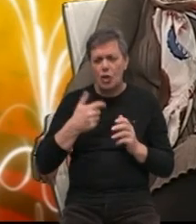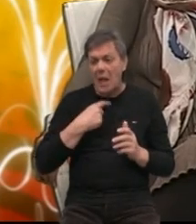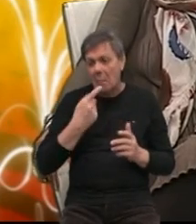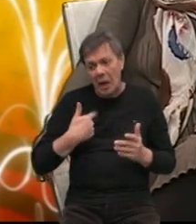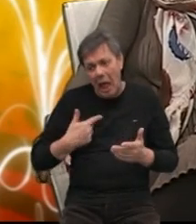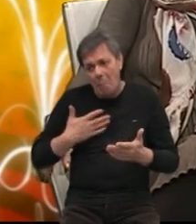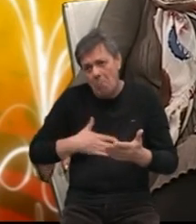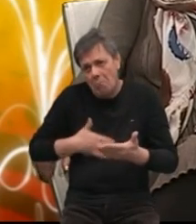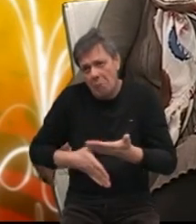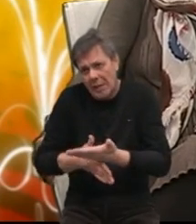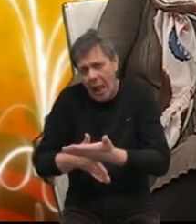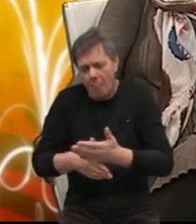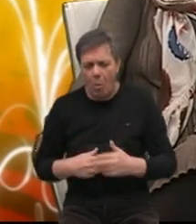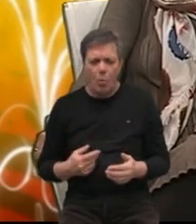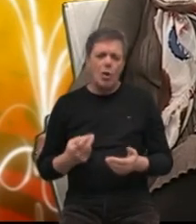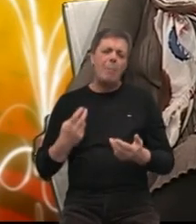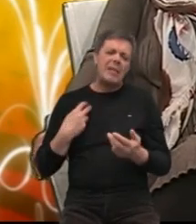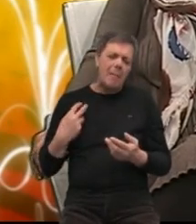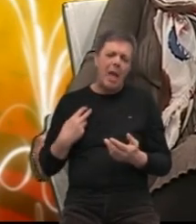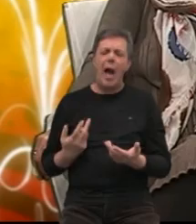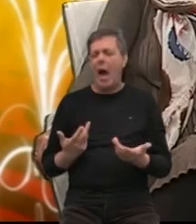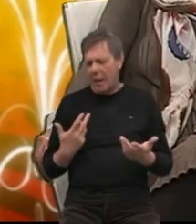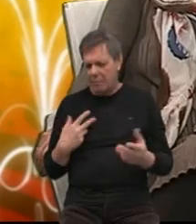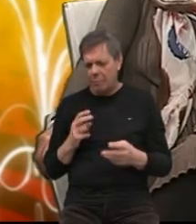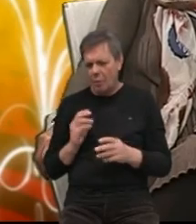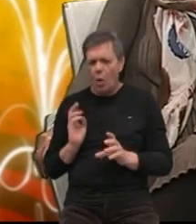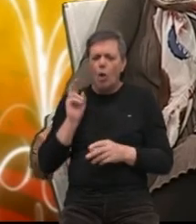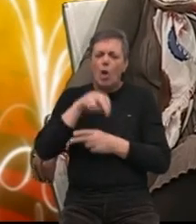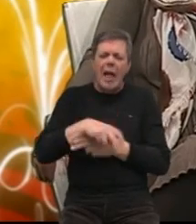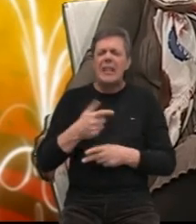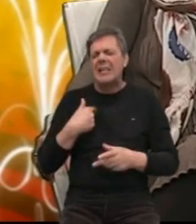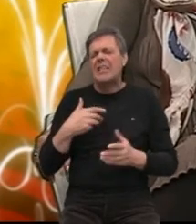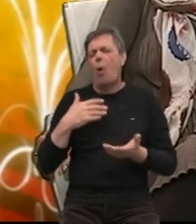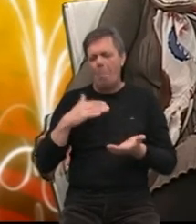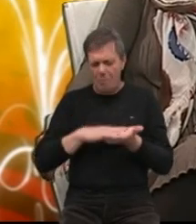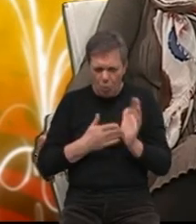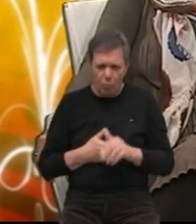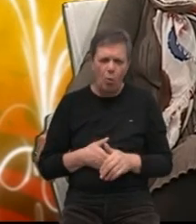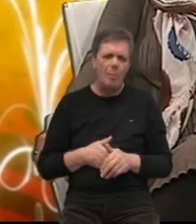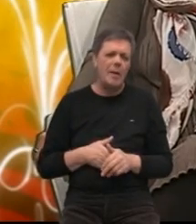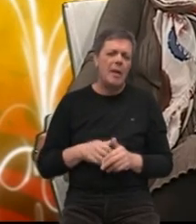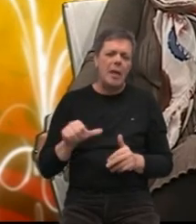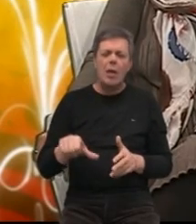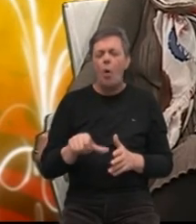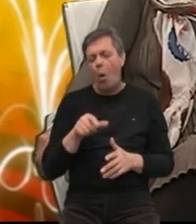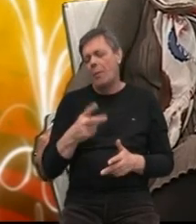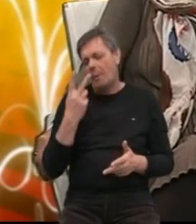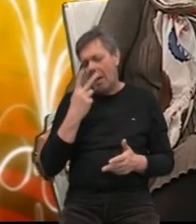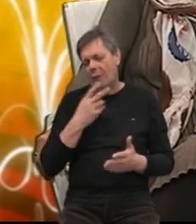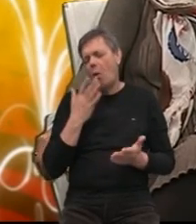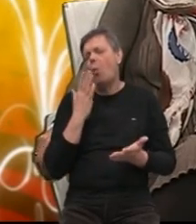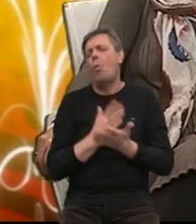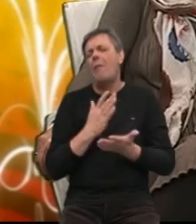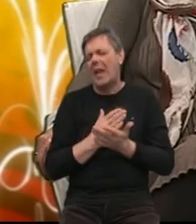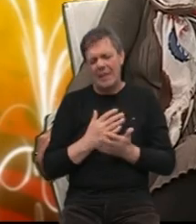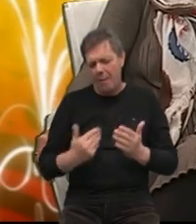Tu i tamo sam ja uskakala sa bolesnim suprugom kojim se jako... On je svaki puta iznova se upoznava sa gospođom Dajčić i ljubio ju. Nikad